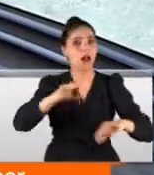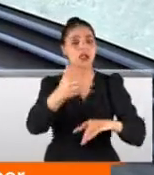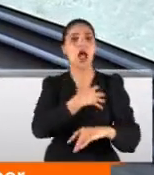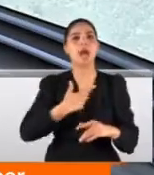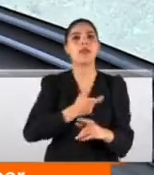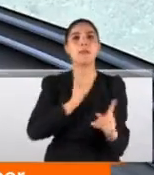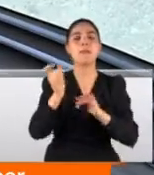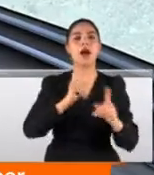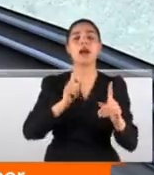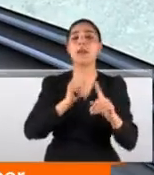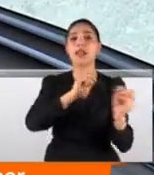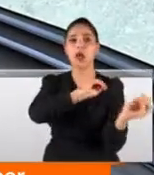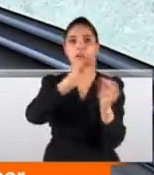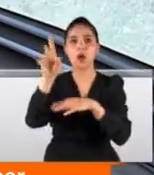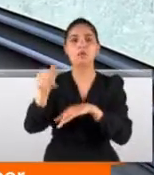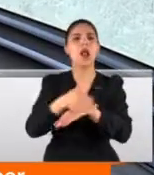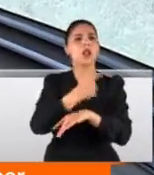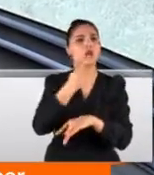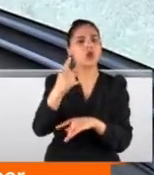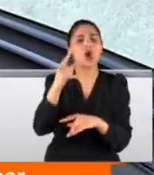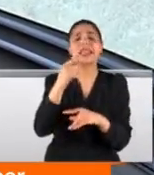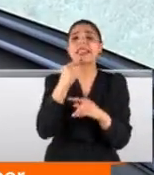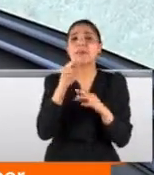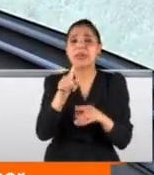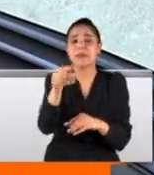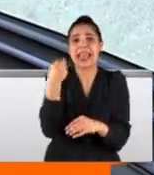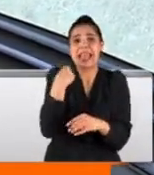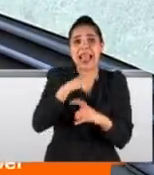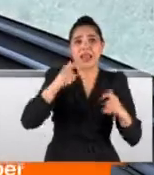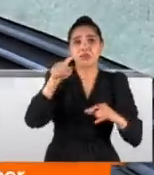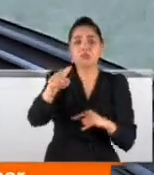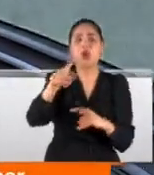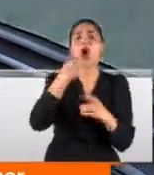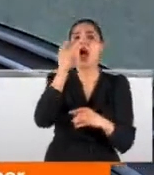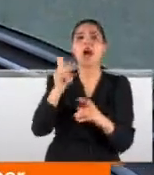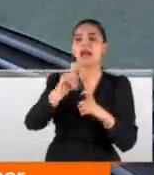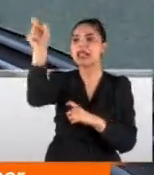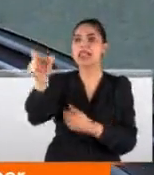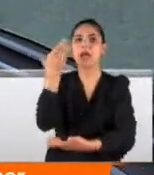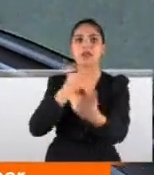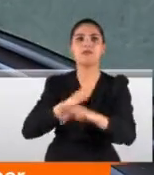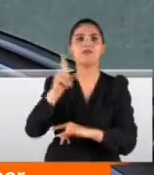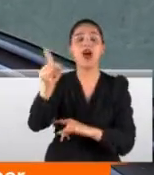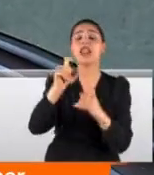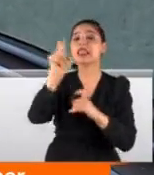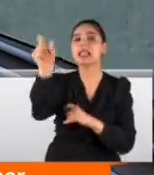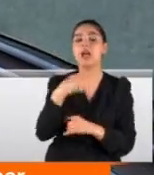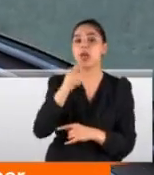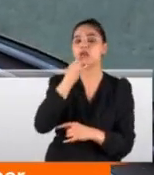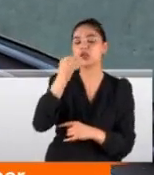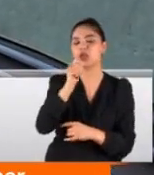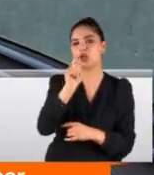Ben mahkemesine gönderdi az önce de söylediğim gibi çok sıcak gelişme detaylarını Ankara'dan Salim Salim oğlundan öğreneceğiz sana